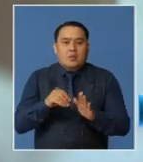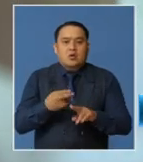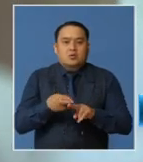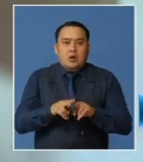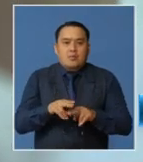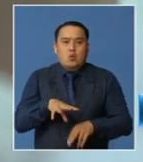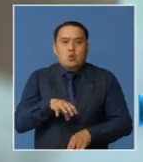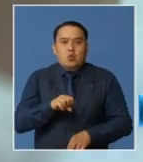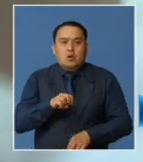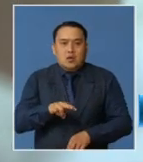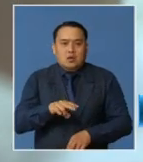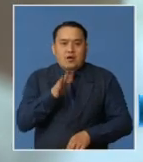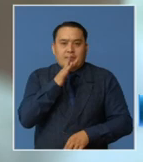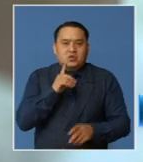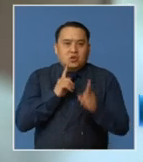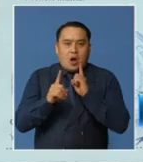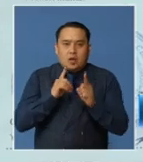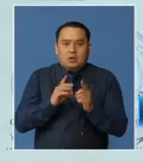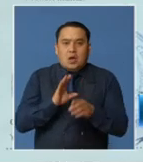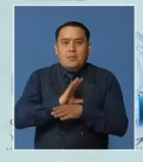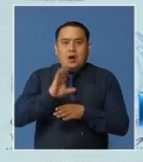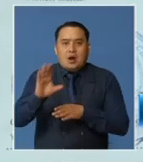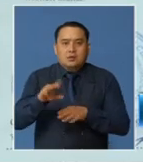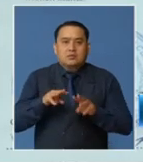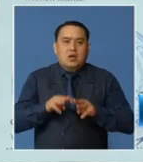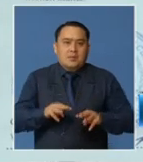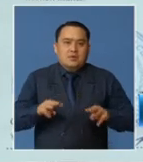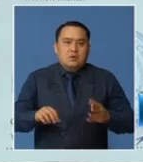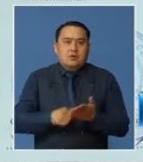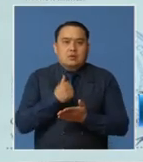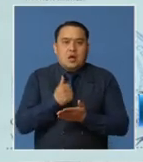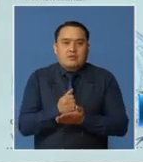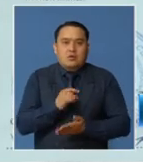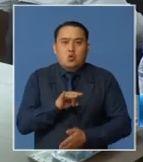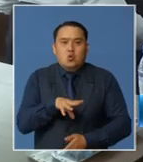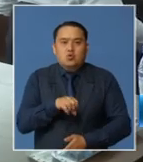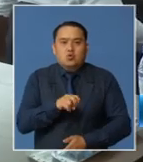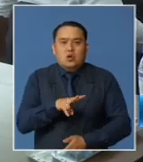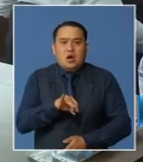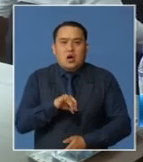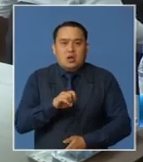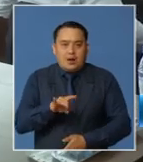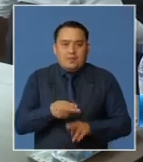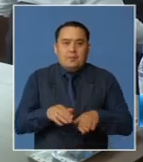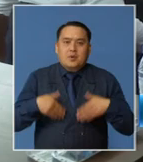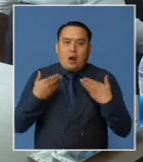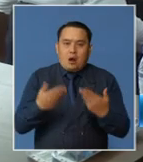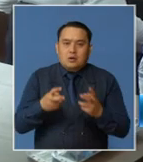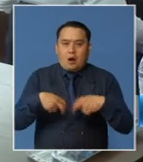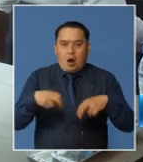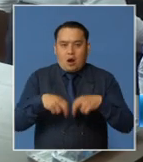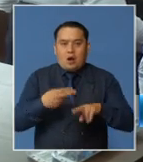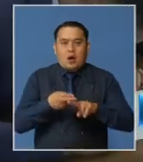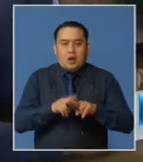Сената Мурат Бахтиярулы во время заседания направил запрос заместителю премьер-министра РК Гульшаре Абдыкаликовой с предложением рассмотреть